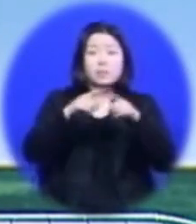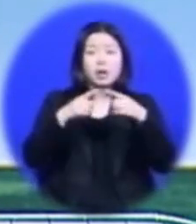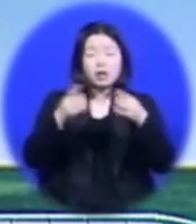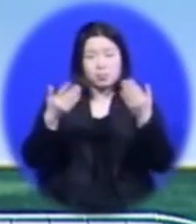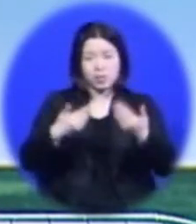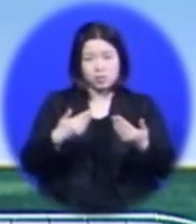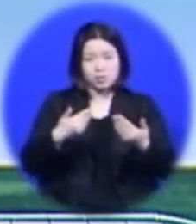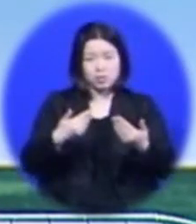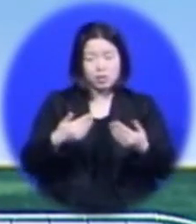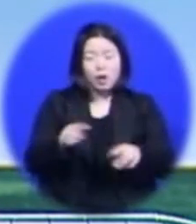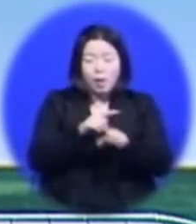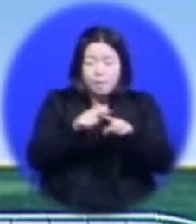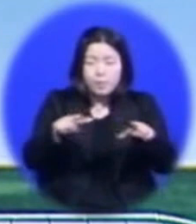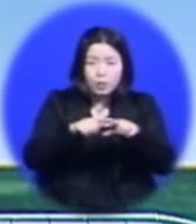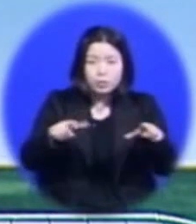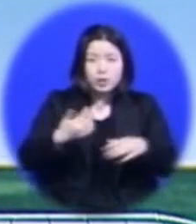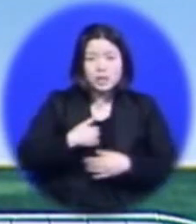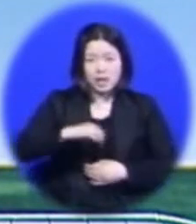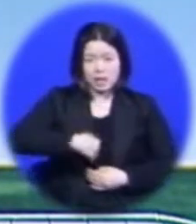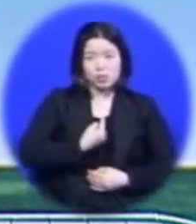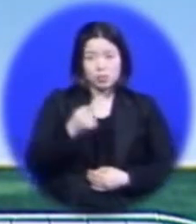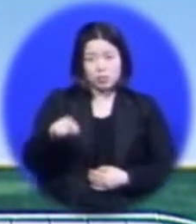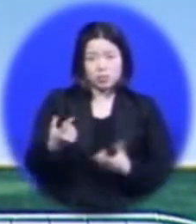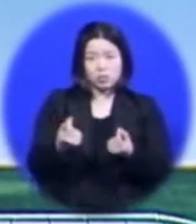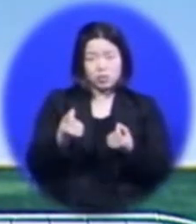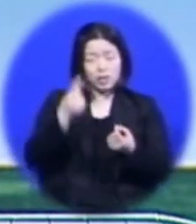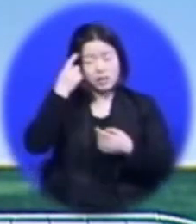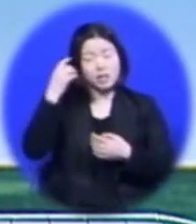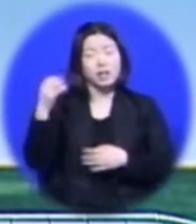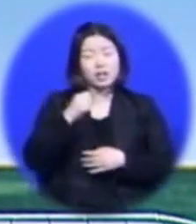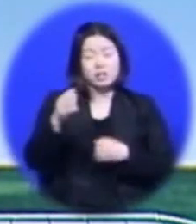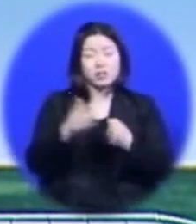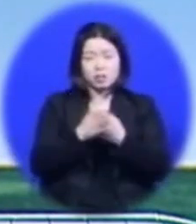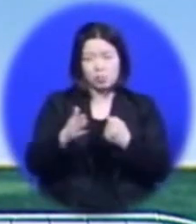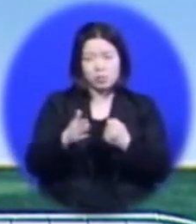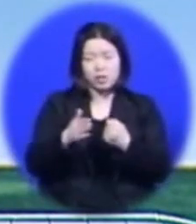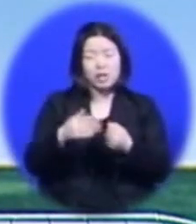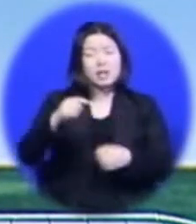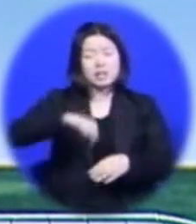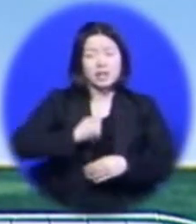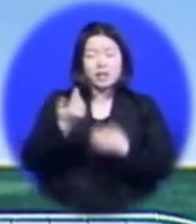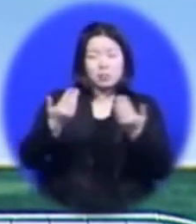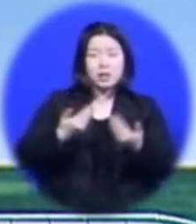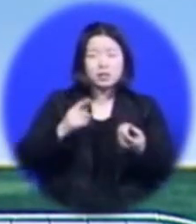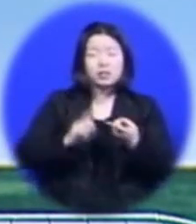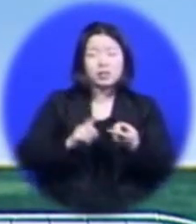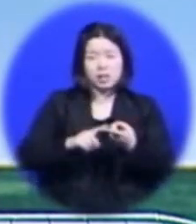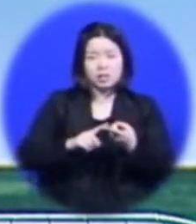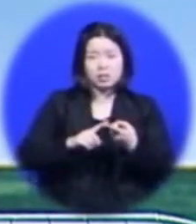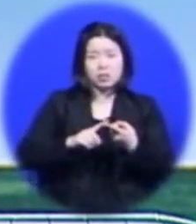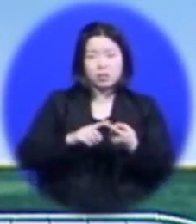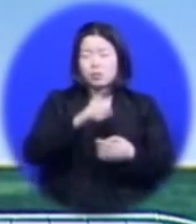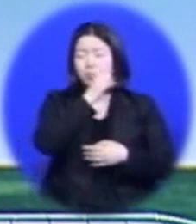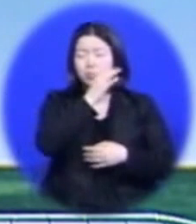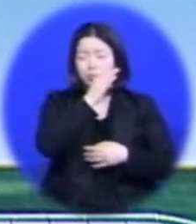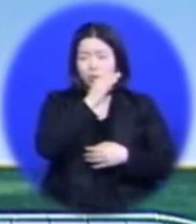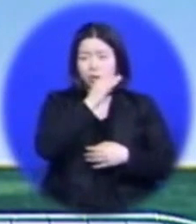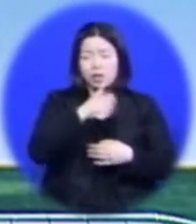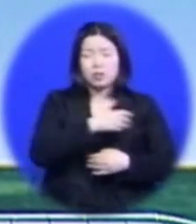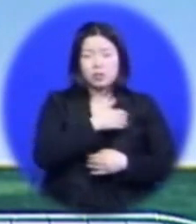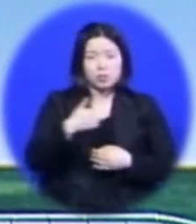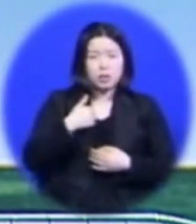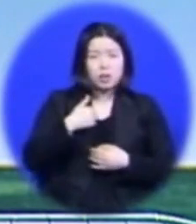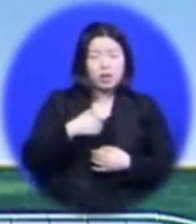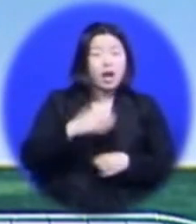자기도 그렇게 생각했던 거예요. 부자는 하나님이 복을 주신 거겠지.